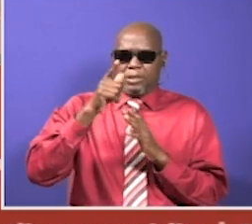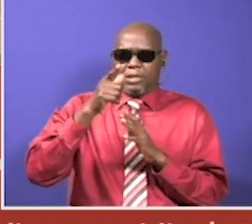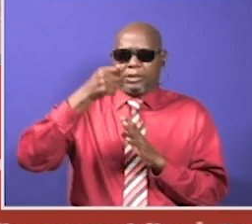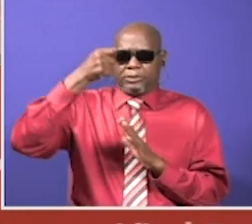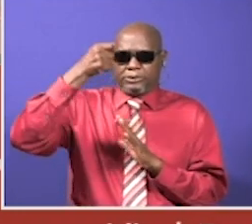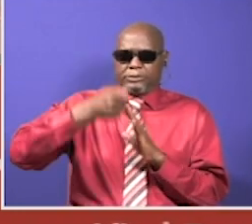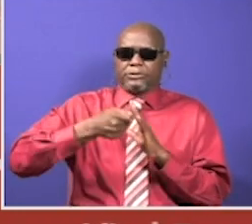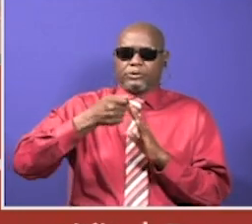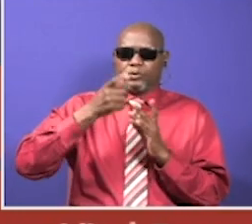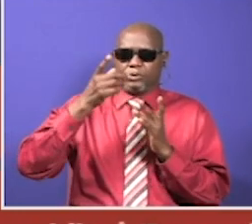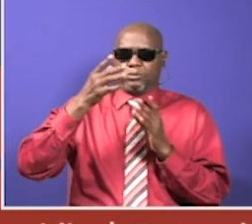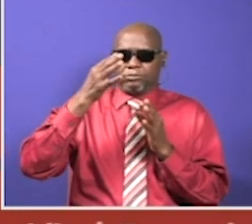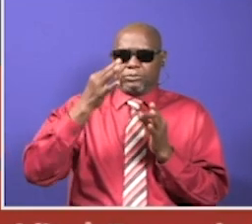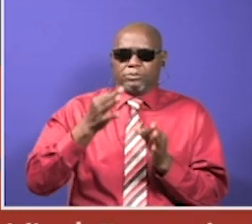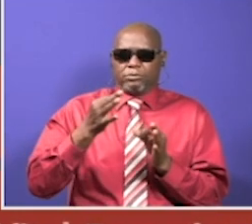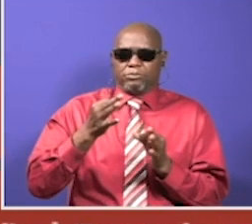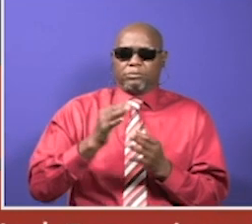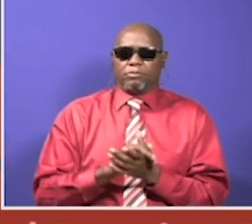maelezo zaidi.